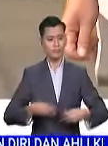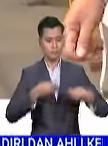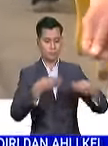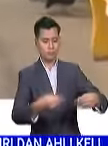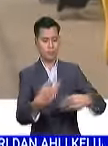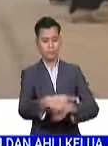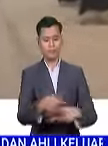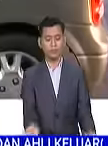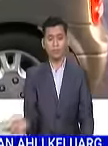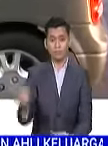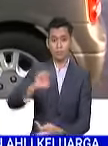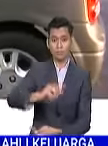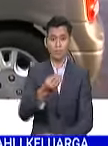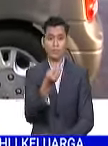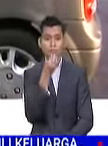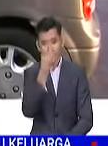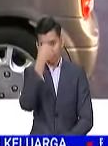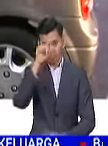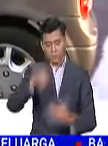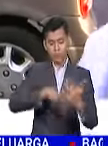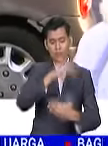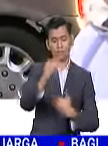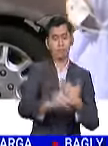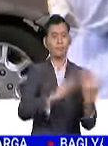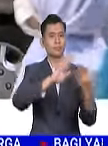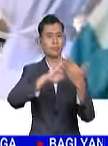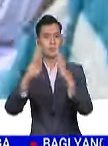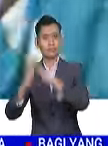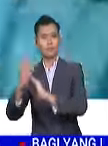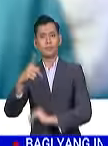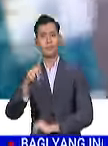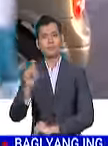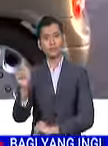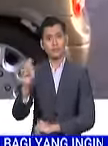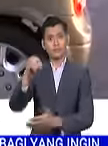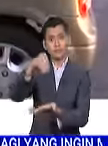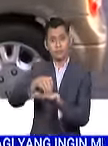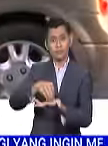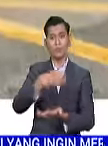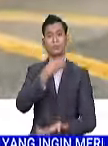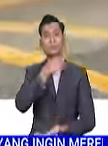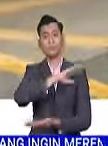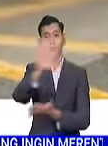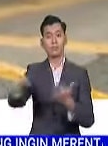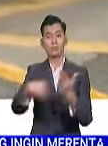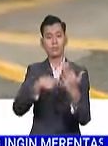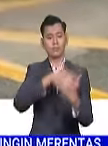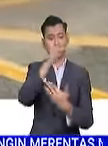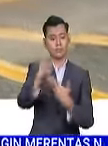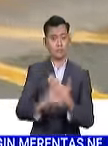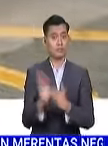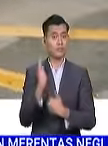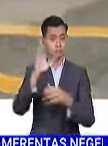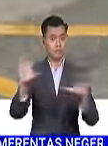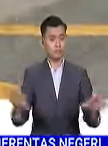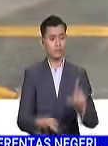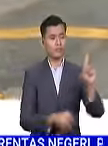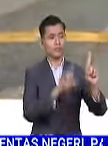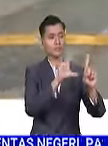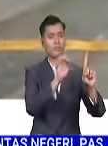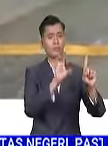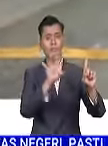makanan RT Cares pada program perpaduan komuniti KRT di Ipoh. Katanya semua program akan dilaksana di semua